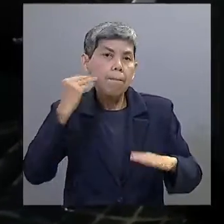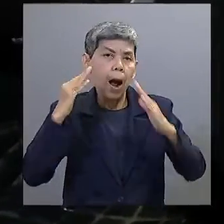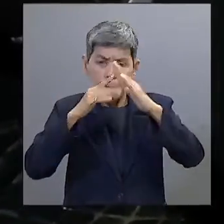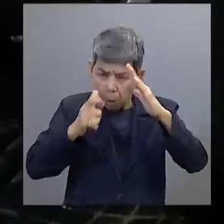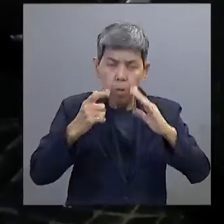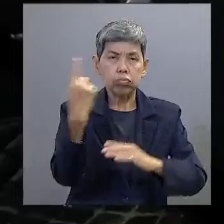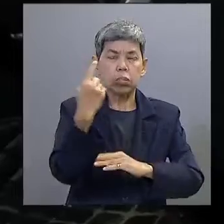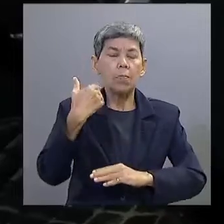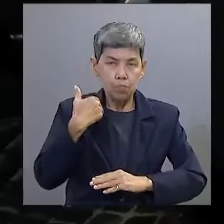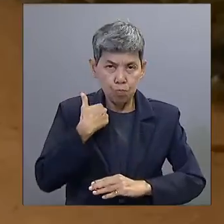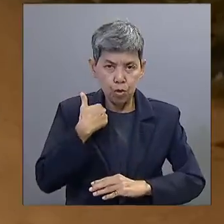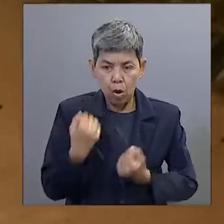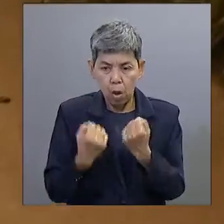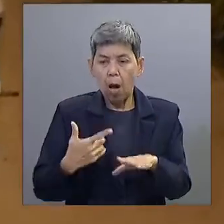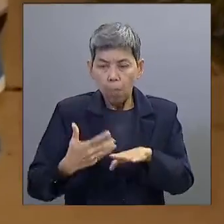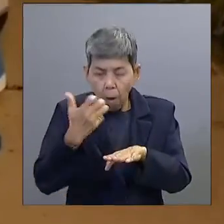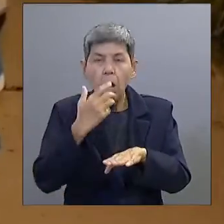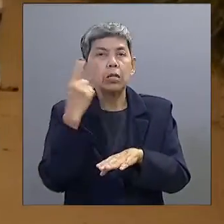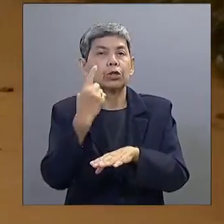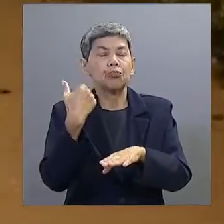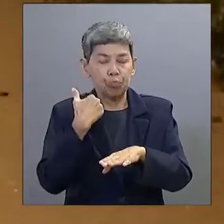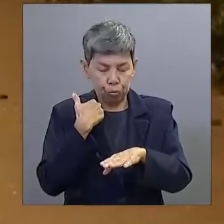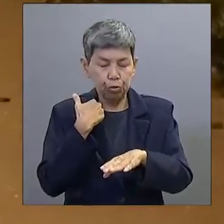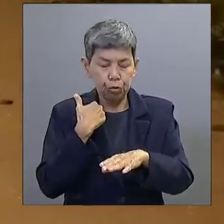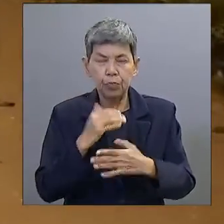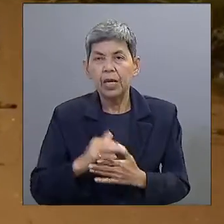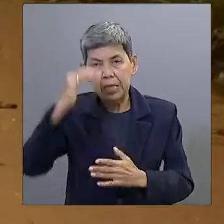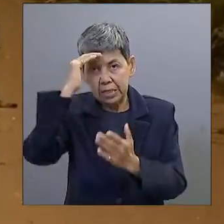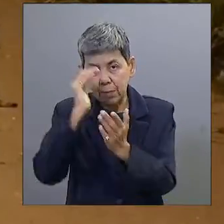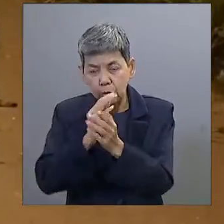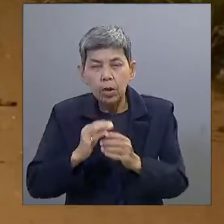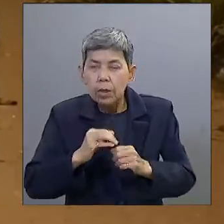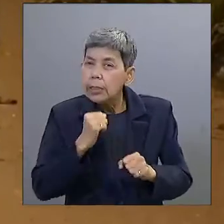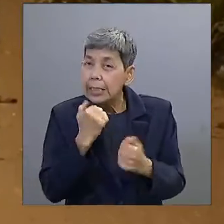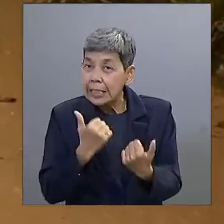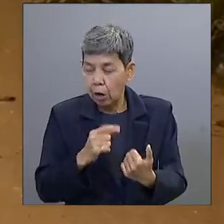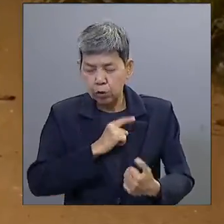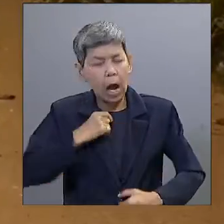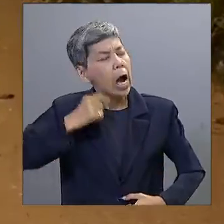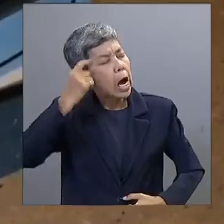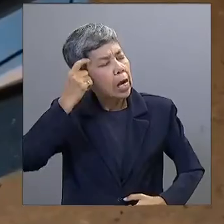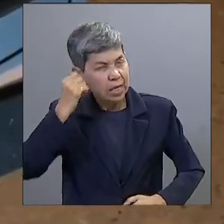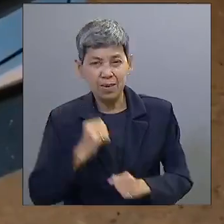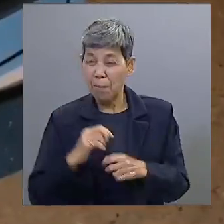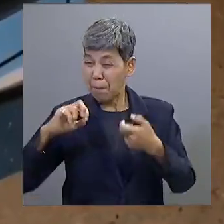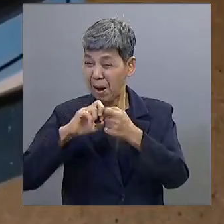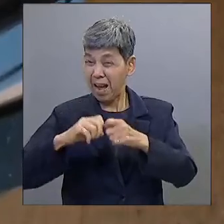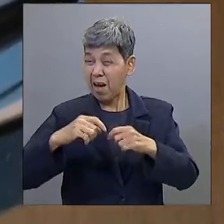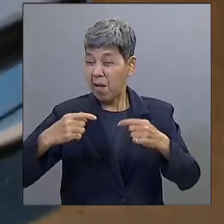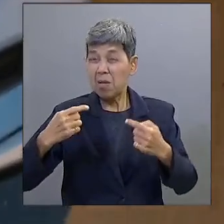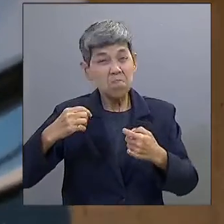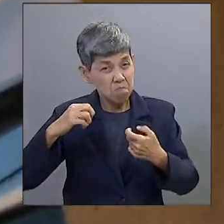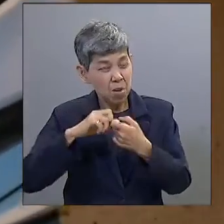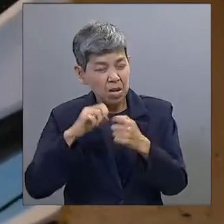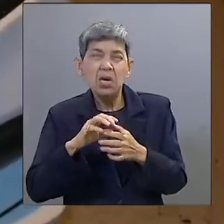ประชาชน 1นัดและมีรถเสียหายอีก 1คันด้วยนะคะตำรวจชุดคลี่คลายคดีคาดว่าปมที่อาจจะเกี่ยวข้อง